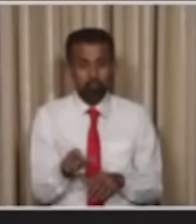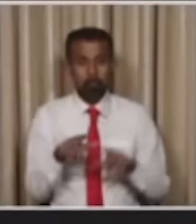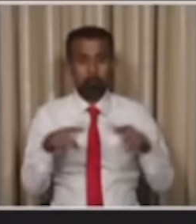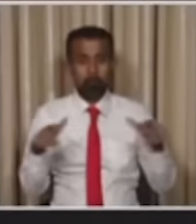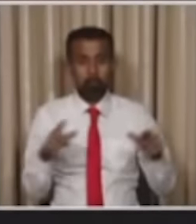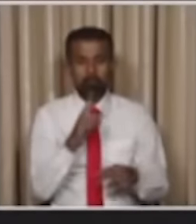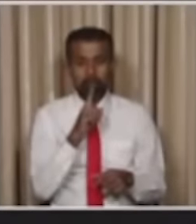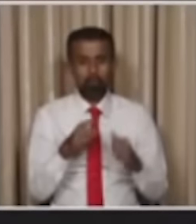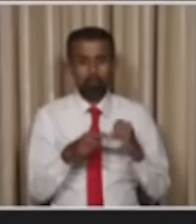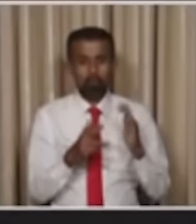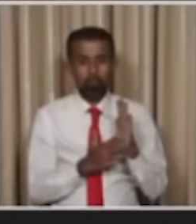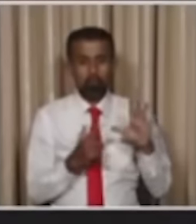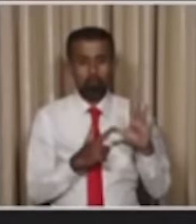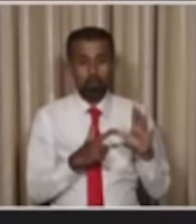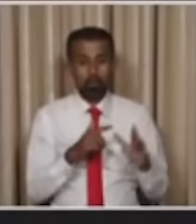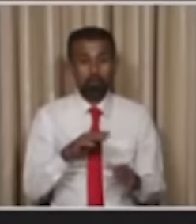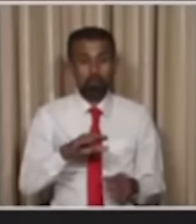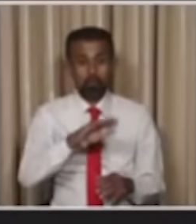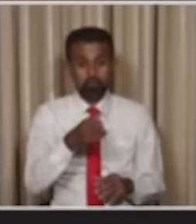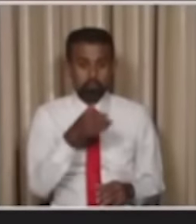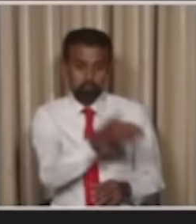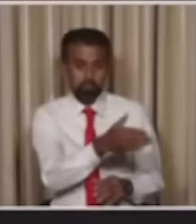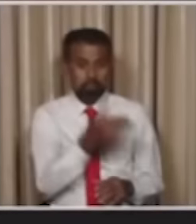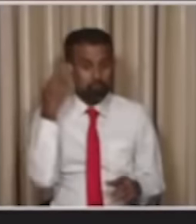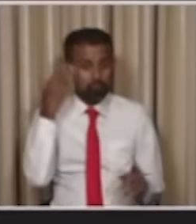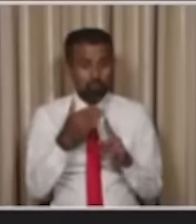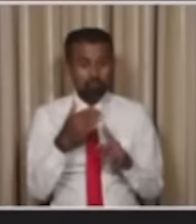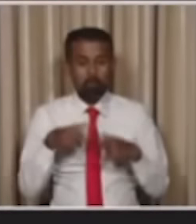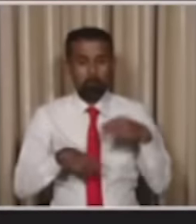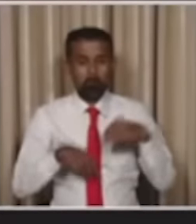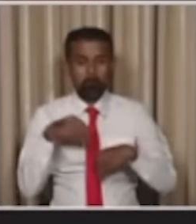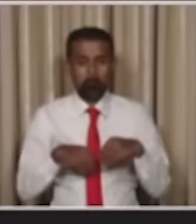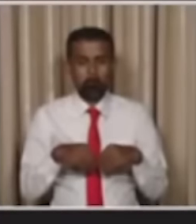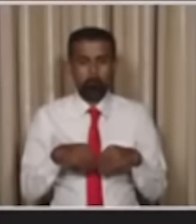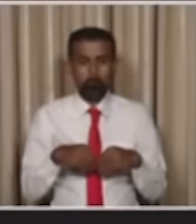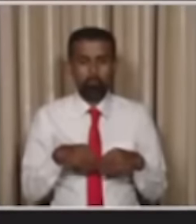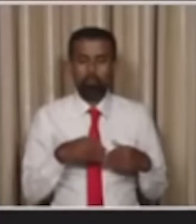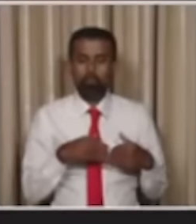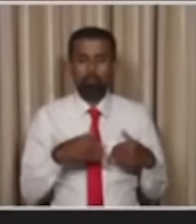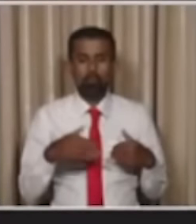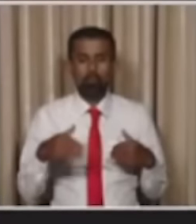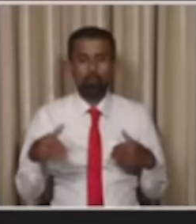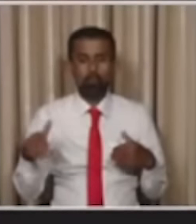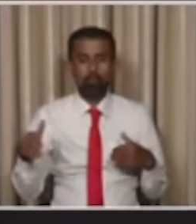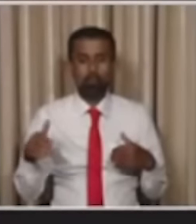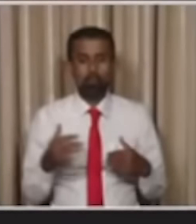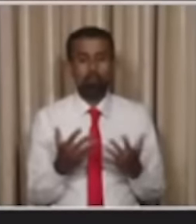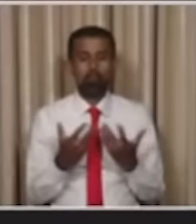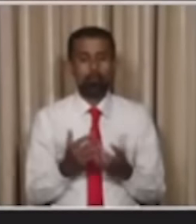භාෂාවෙන් උමාඔයේ හිල මත ඔවුන් කළ දේශපාලනය මොනතරම් දුරදිග ගියාද කියනවා නම් ගරු